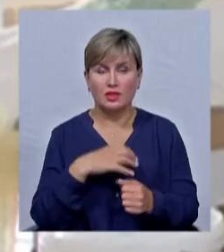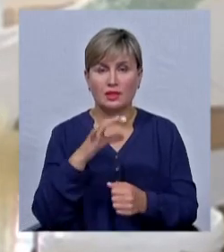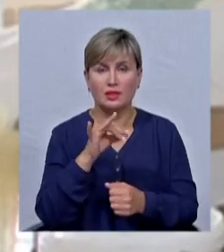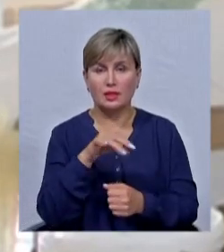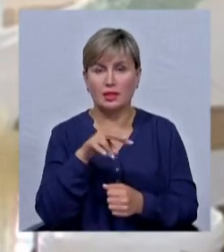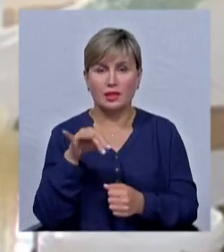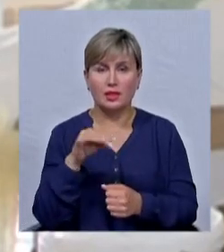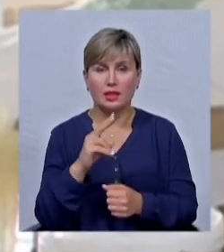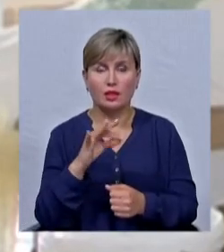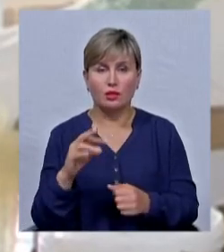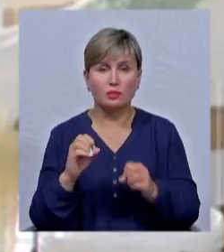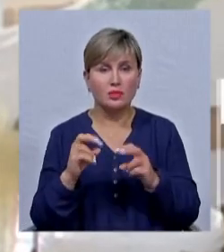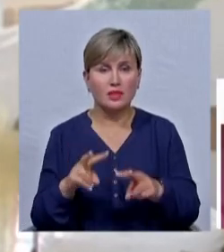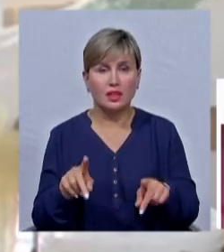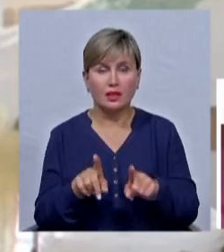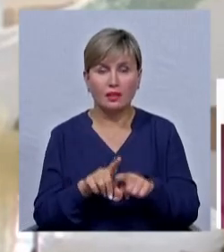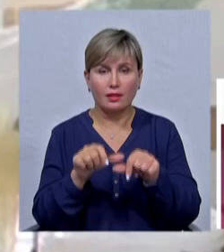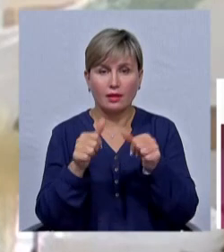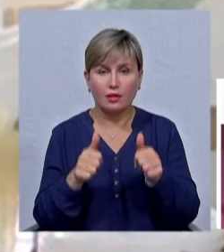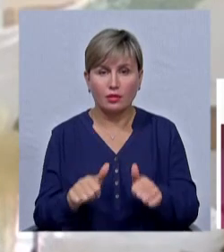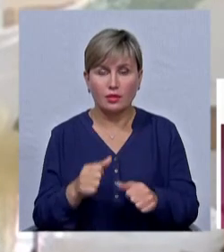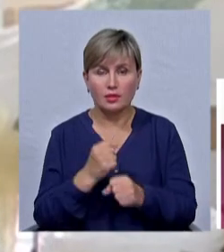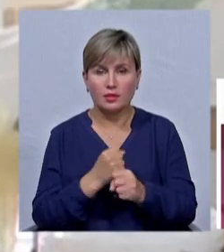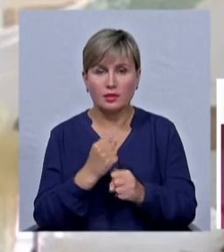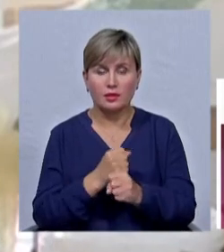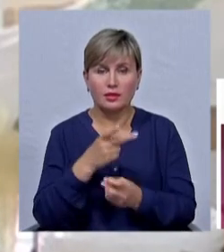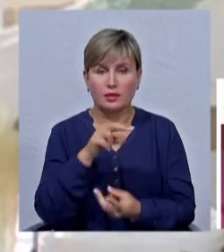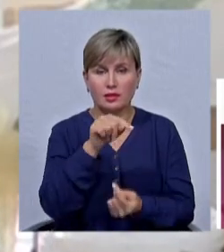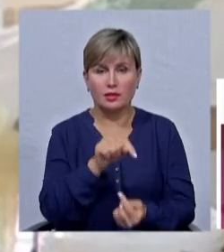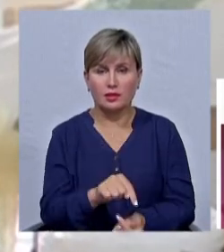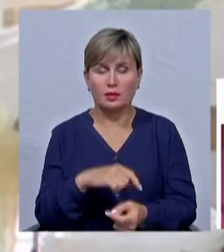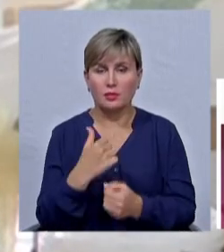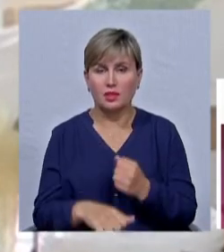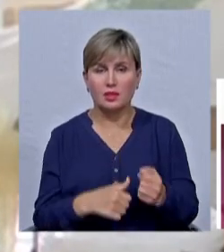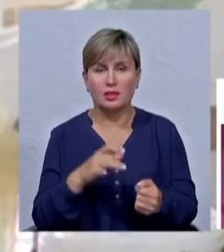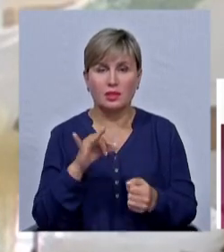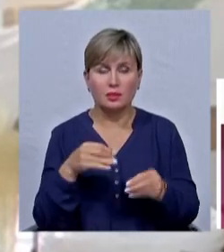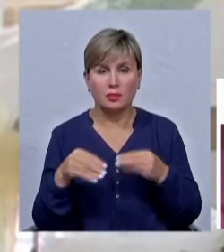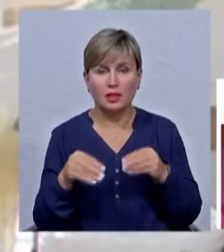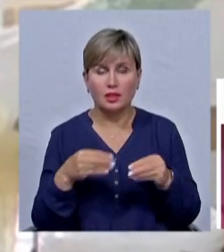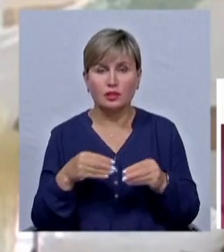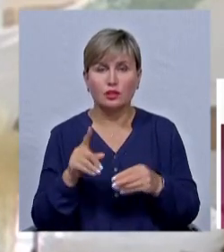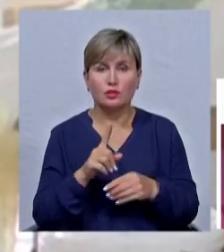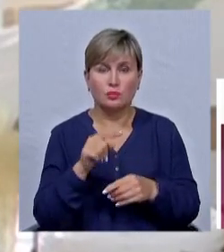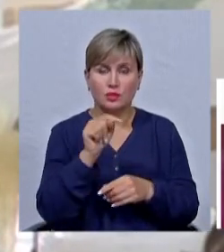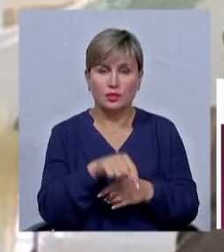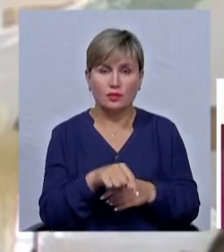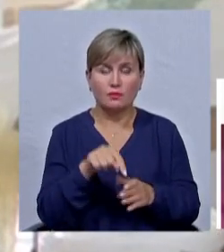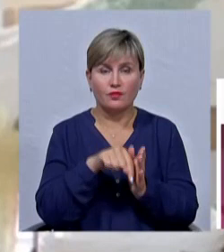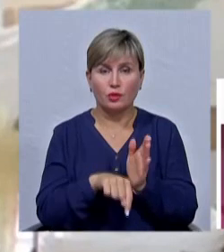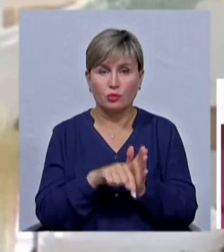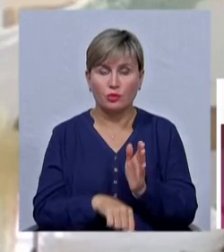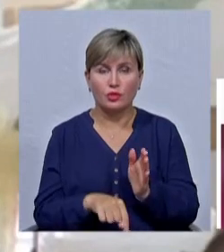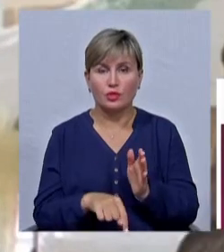специально для таких скульптур предназначена силиконовые материалы и пластики это чтоб там внутри